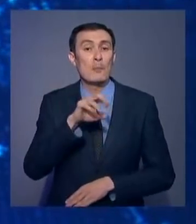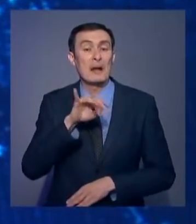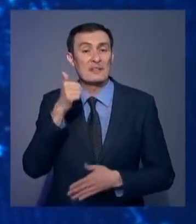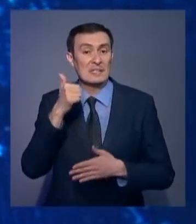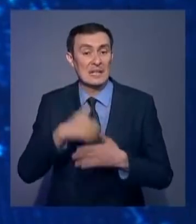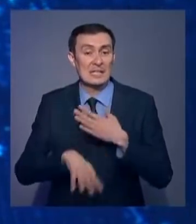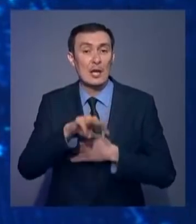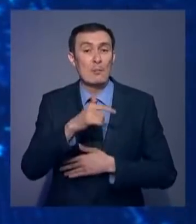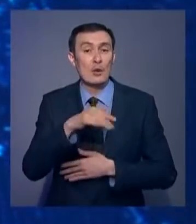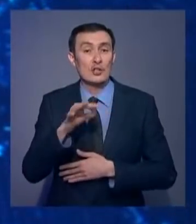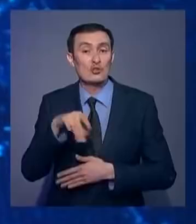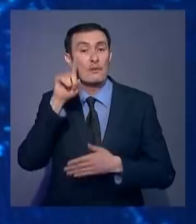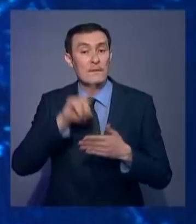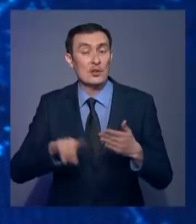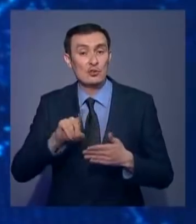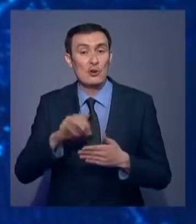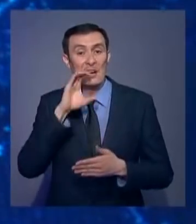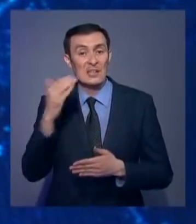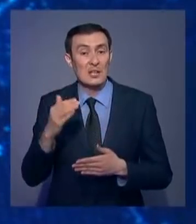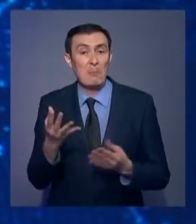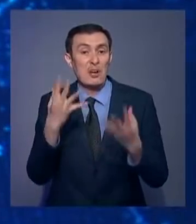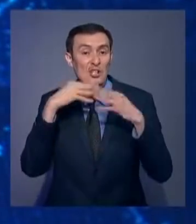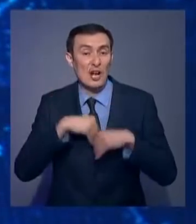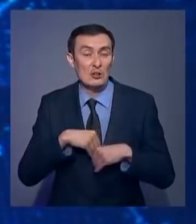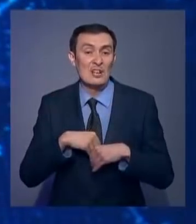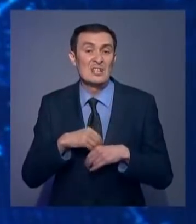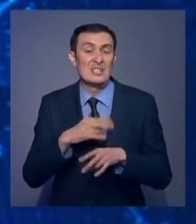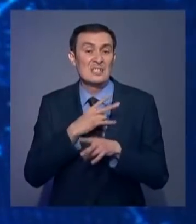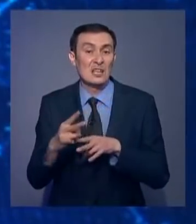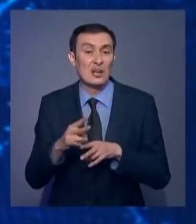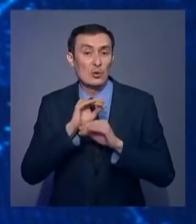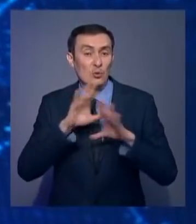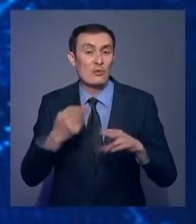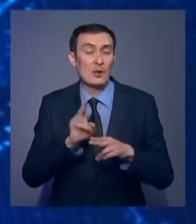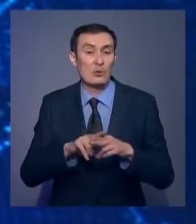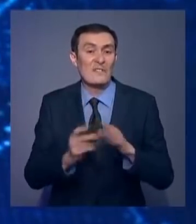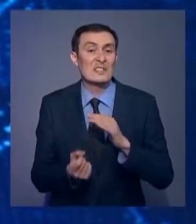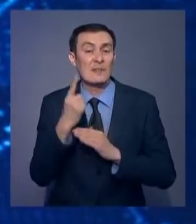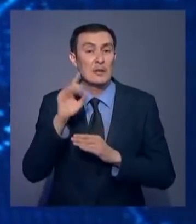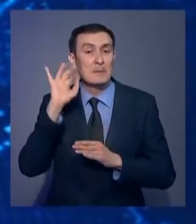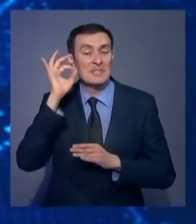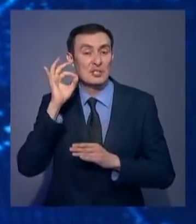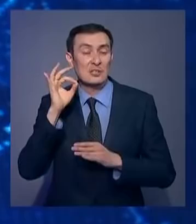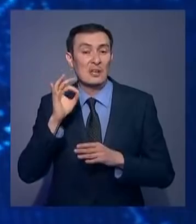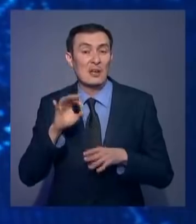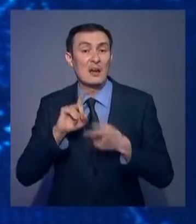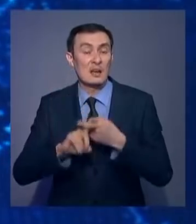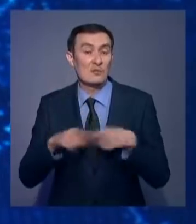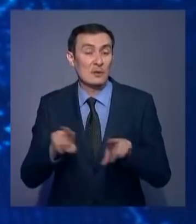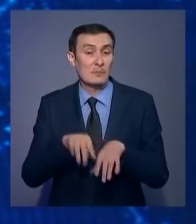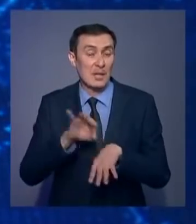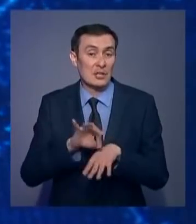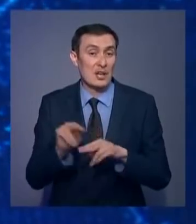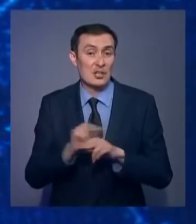столице Могадиша многие верят, что гиены пожирают злых духов, которые вызывают психические расстройства. Выглядит такое